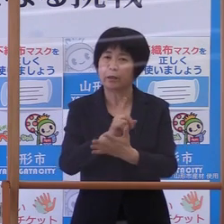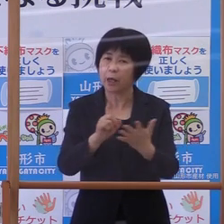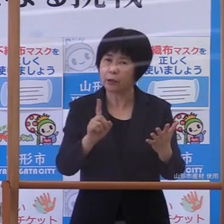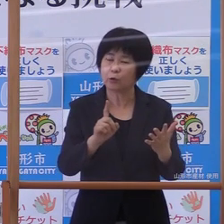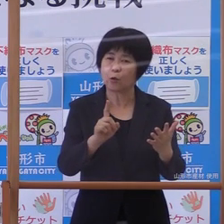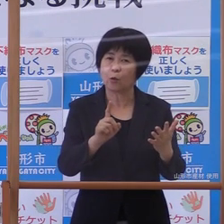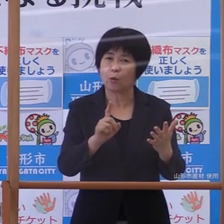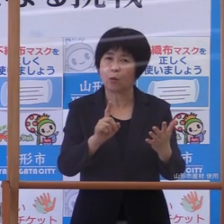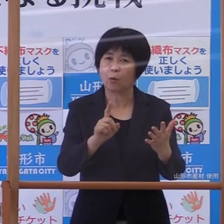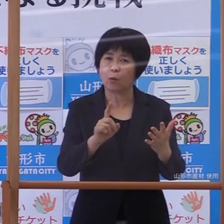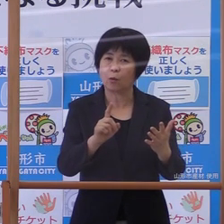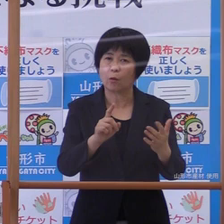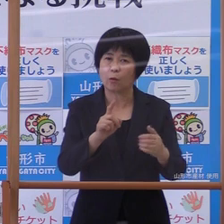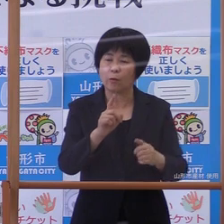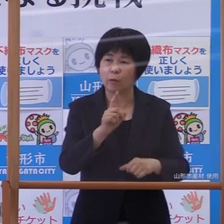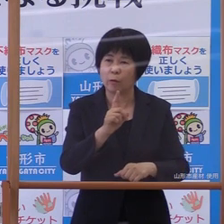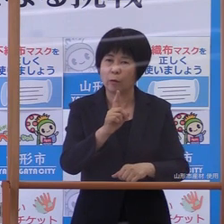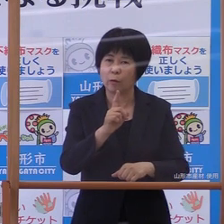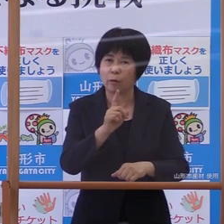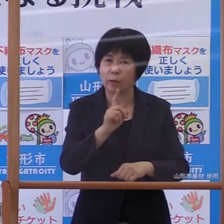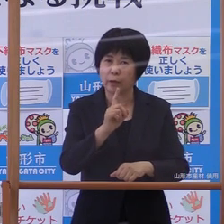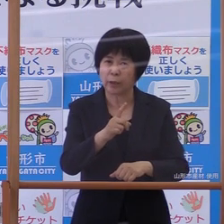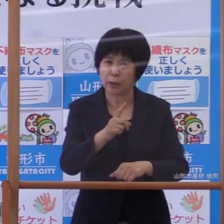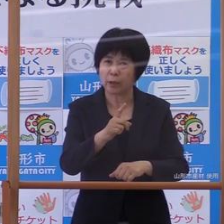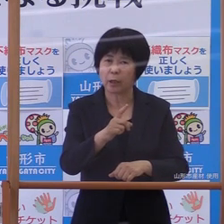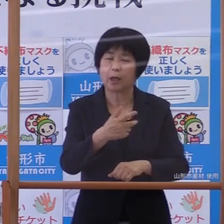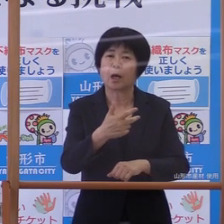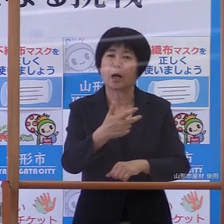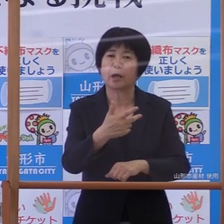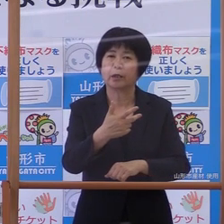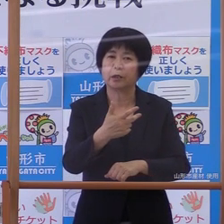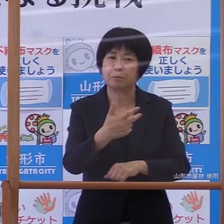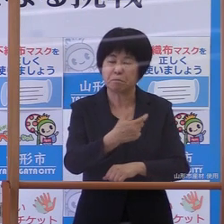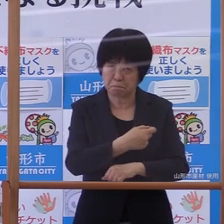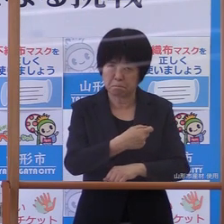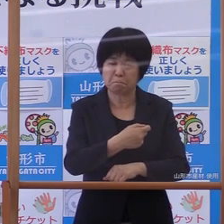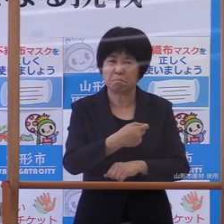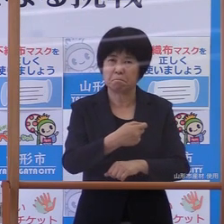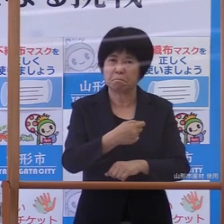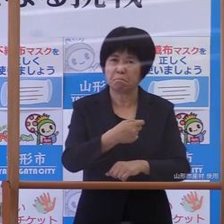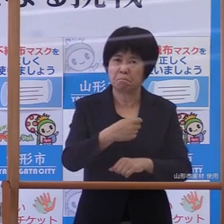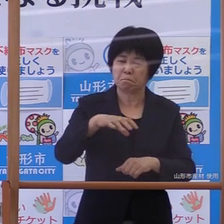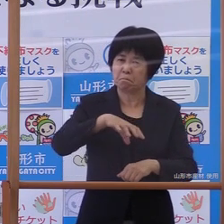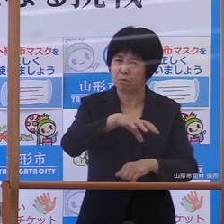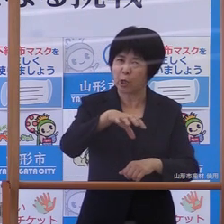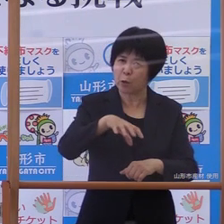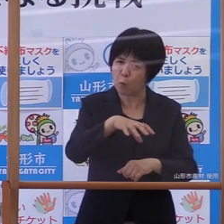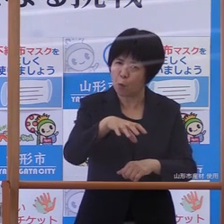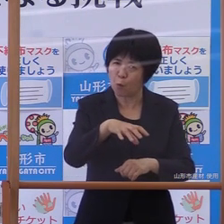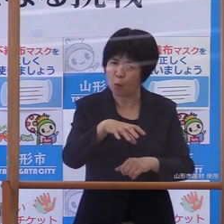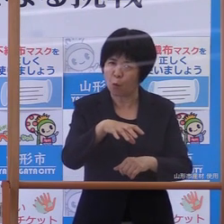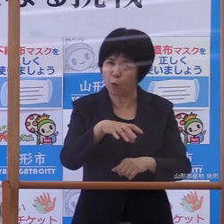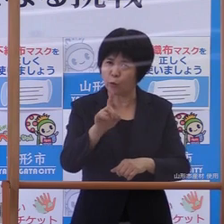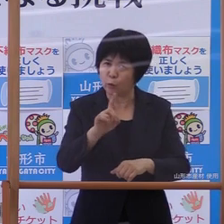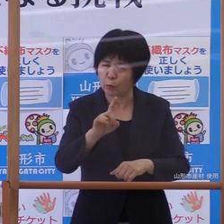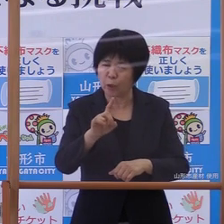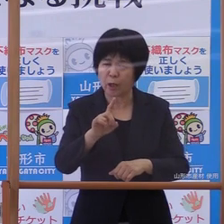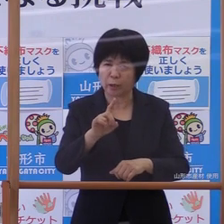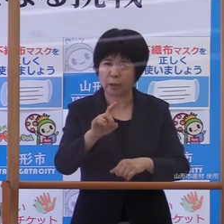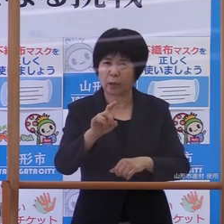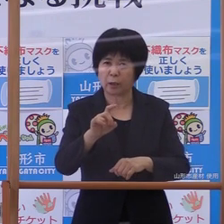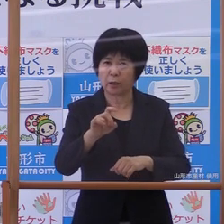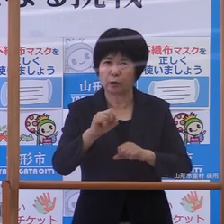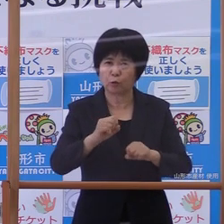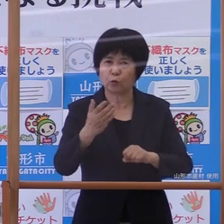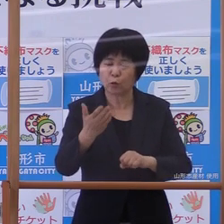回、初回やる対象をどれぐらいの規模にするかとか、もし検討状況で進んでいる部分があれば